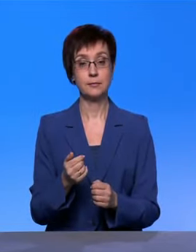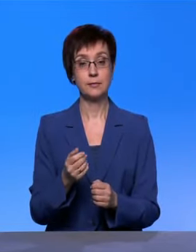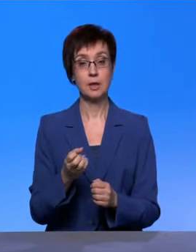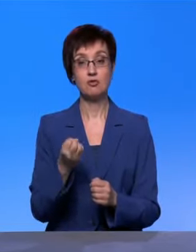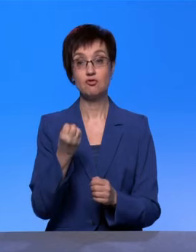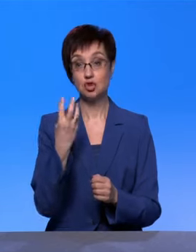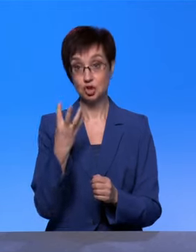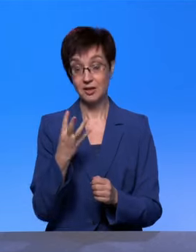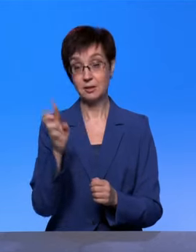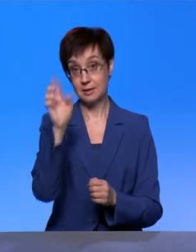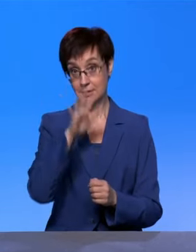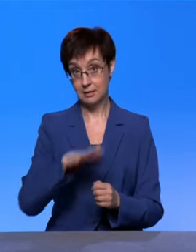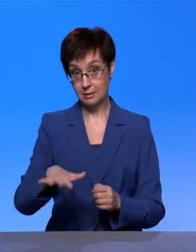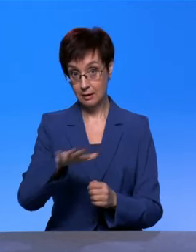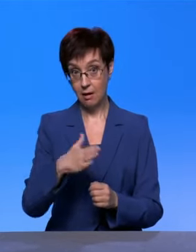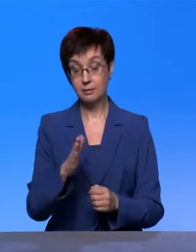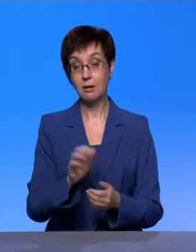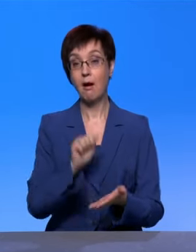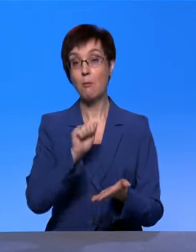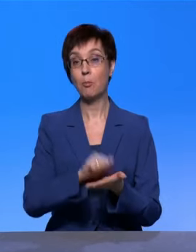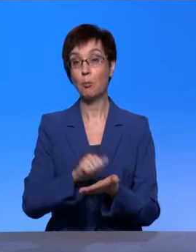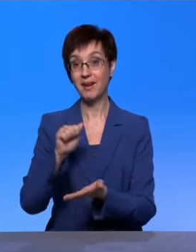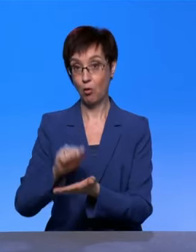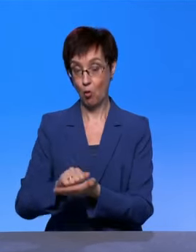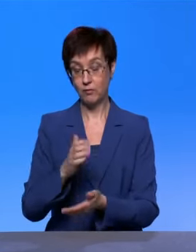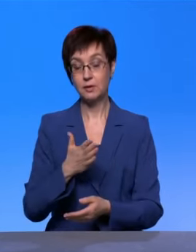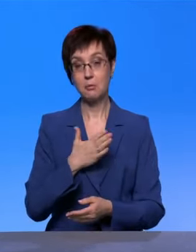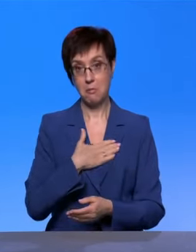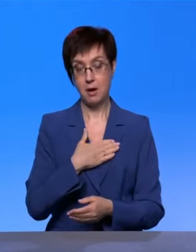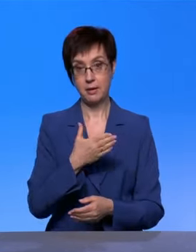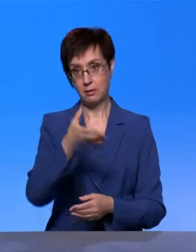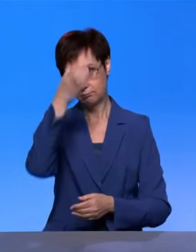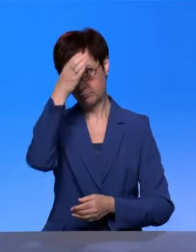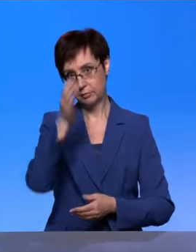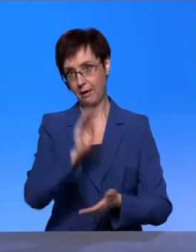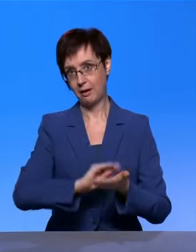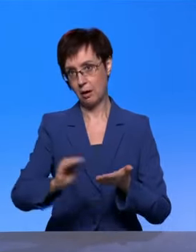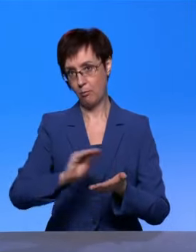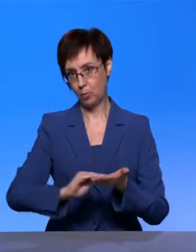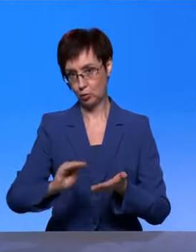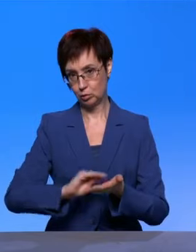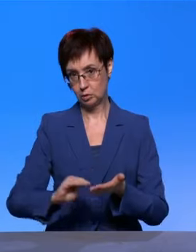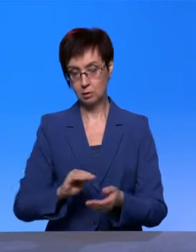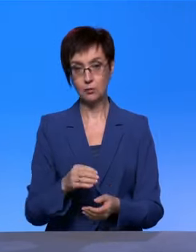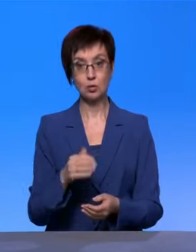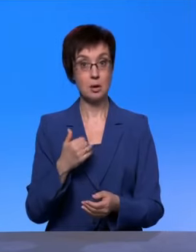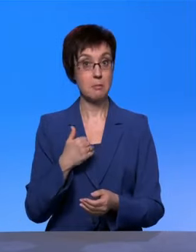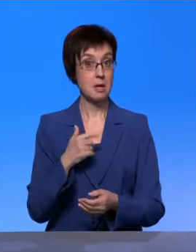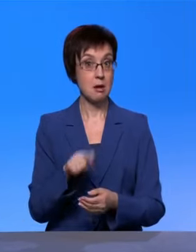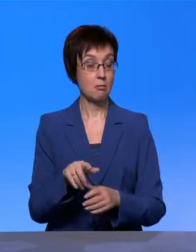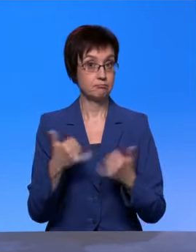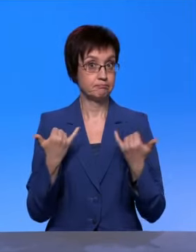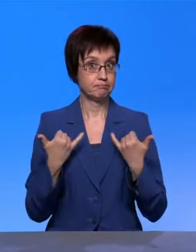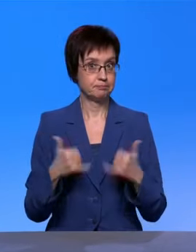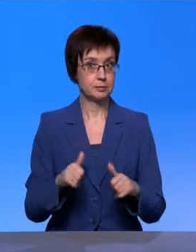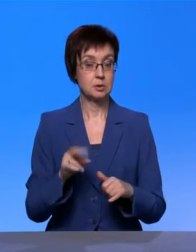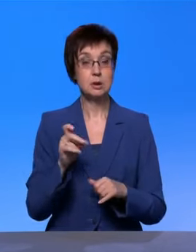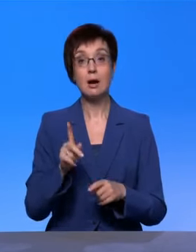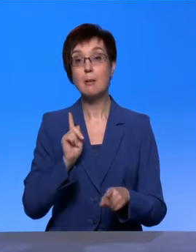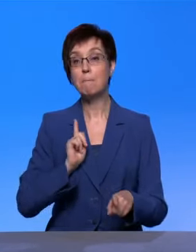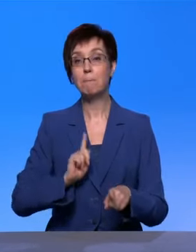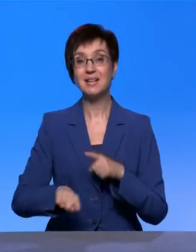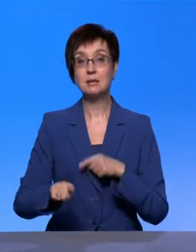мои работы опубликованы. И что касается консервативной системы, меня очень удивило, как быстро наша школа разрушилась и